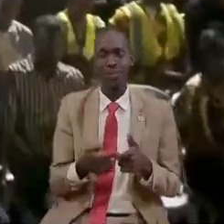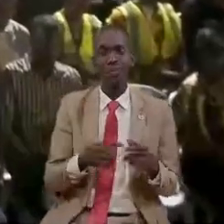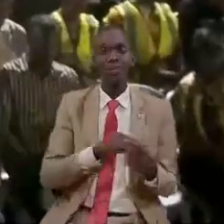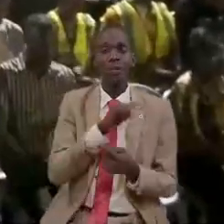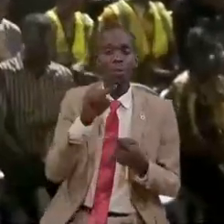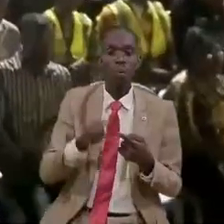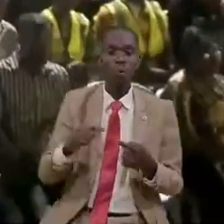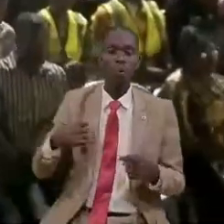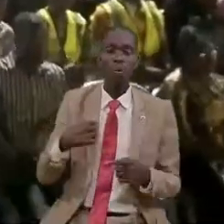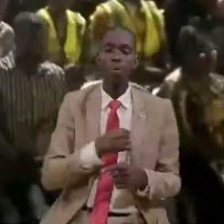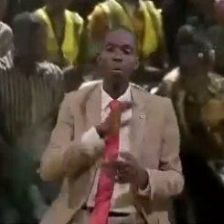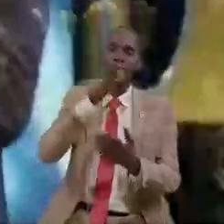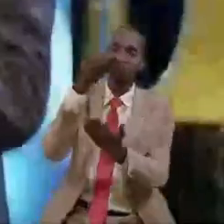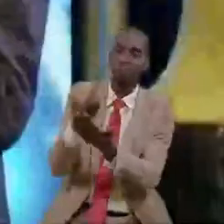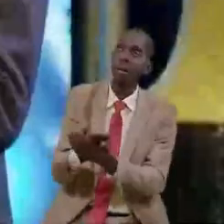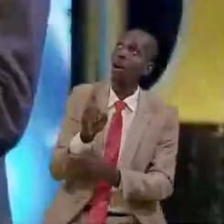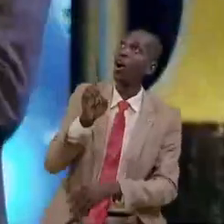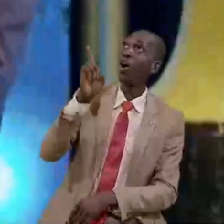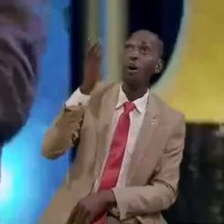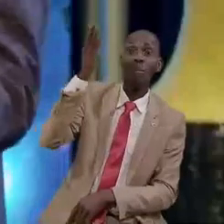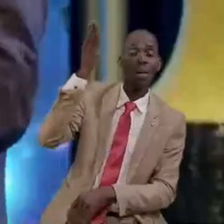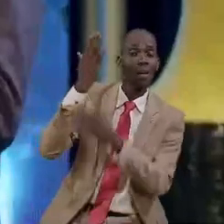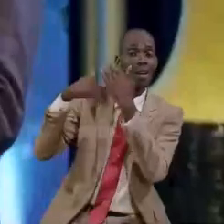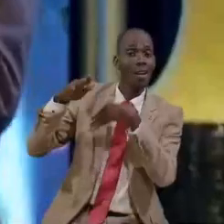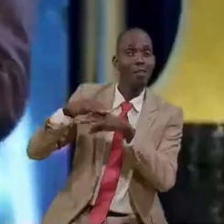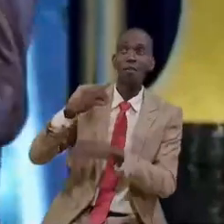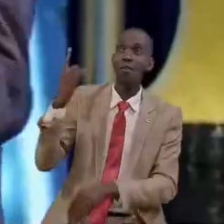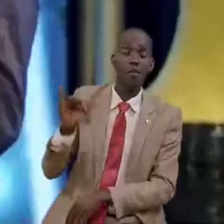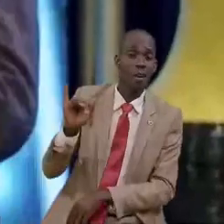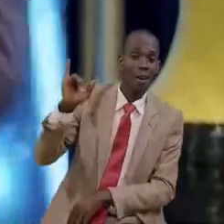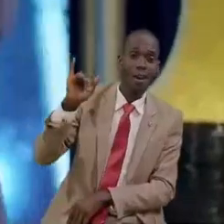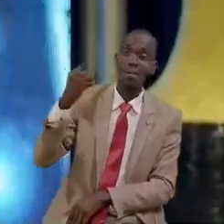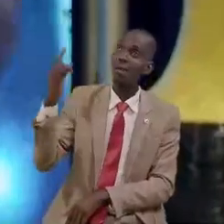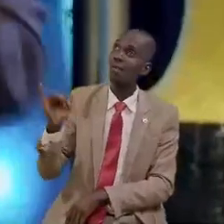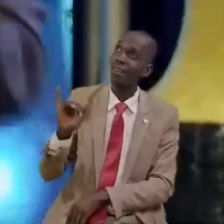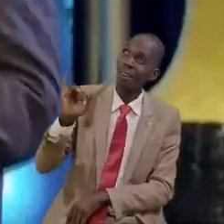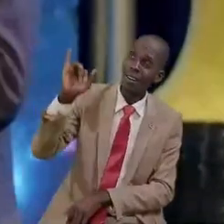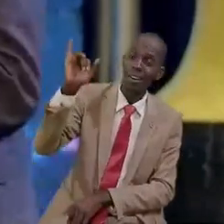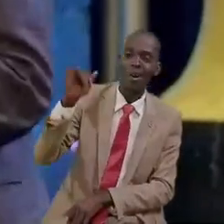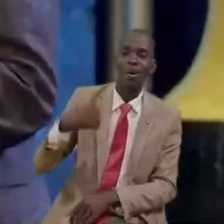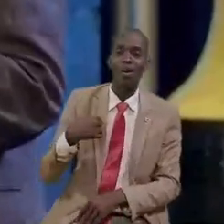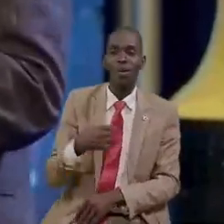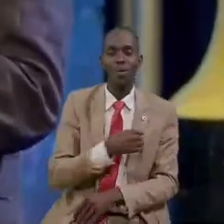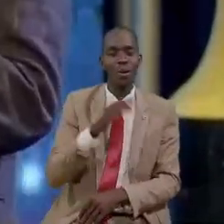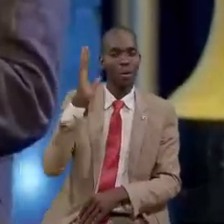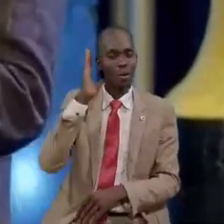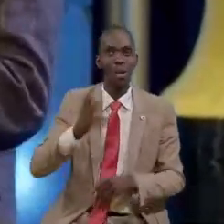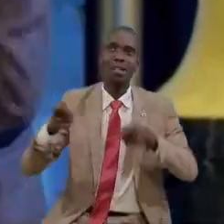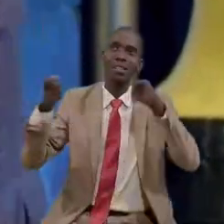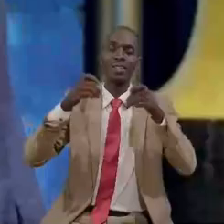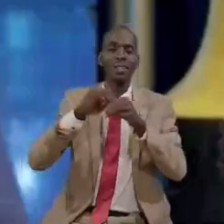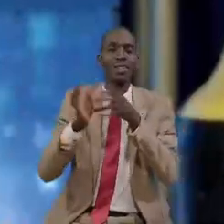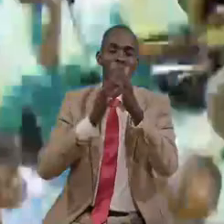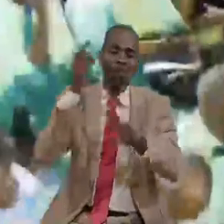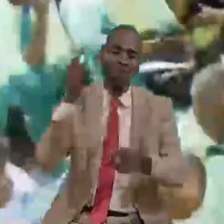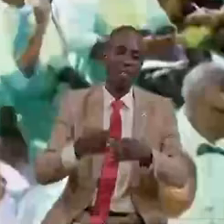lorsque nous arriverons à l'autre bord, pour toujours, au siècle des siècles, nous régnerons au nom de